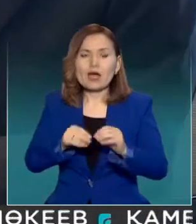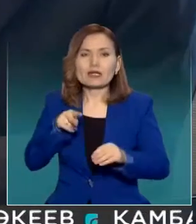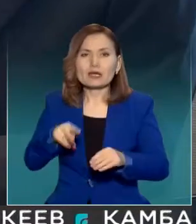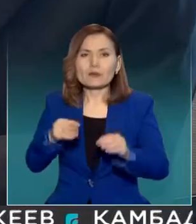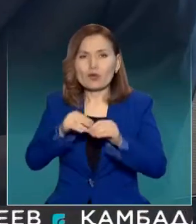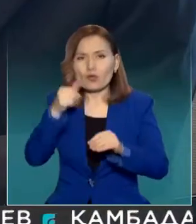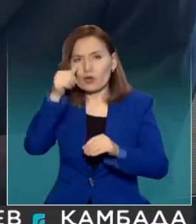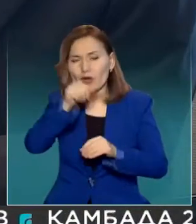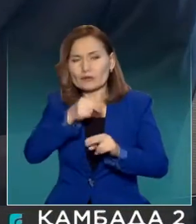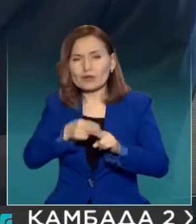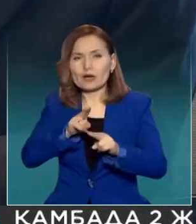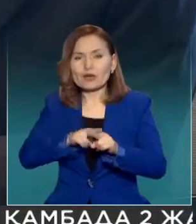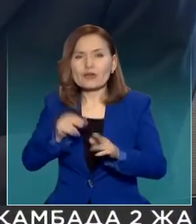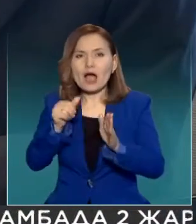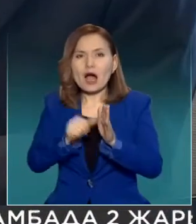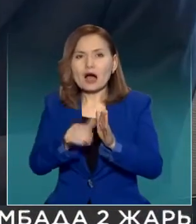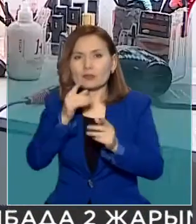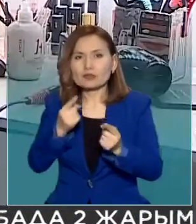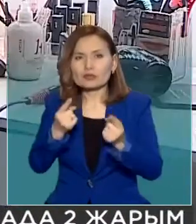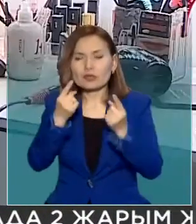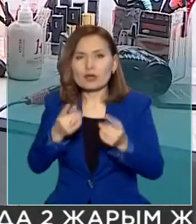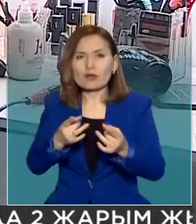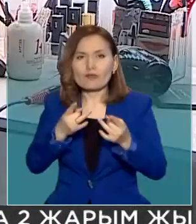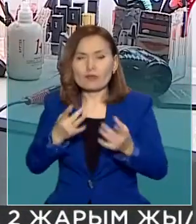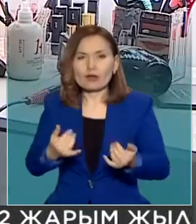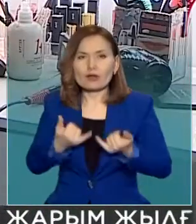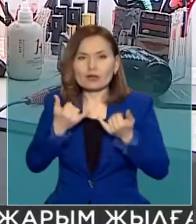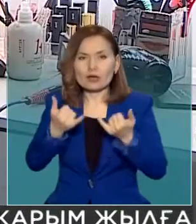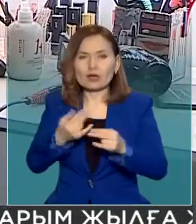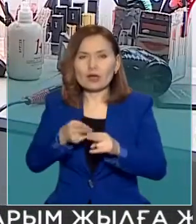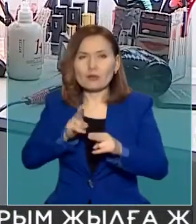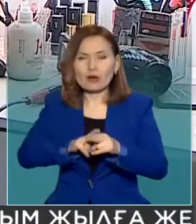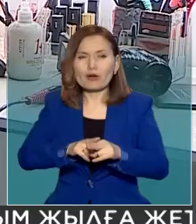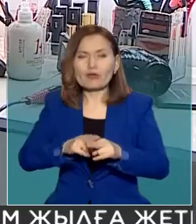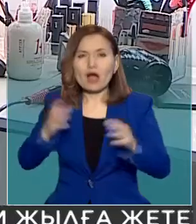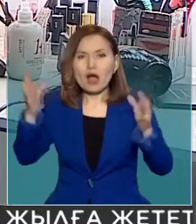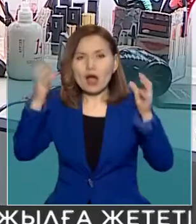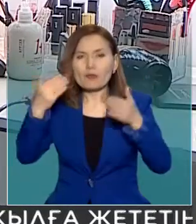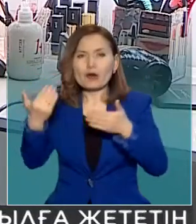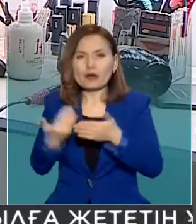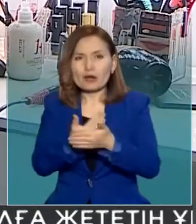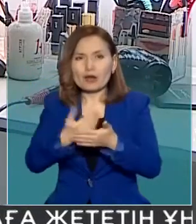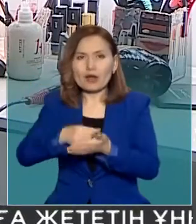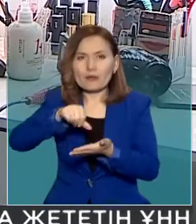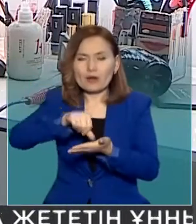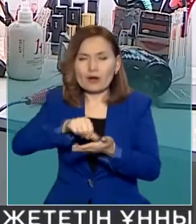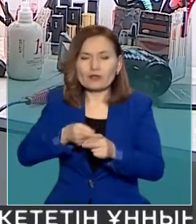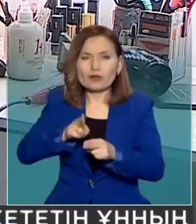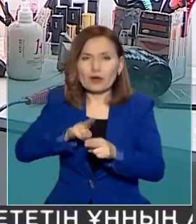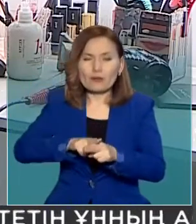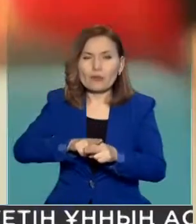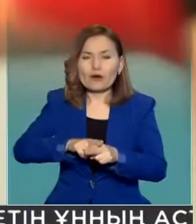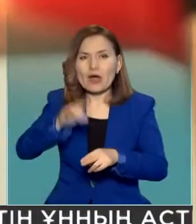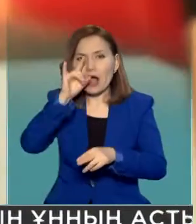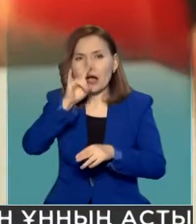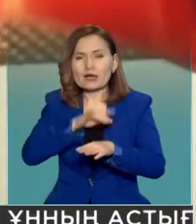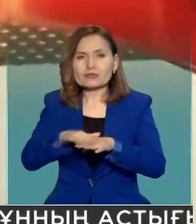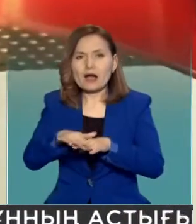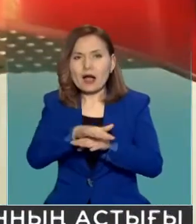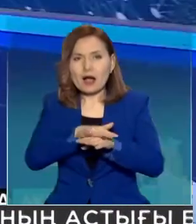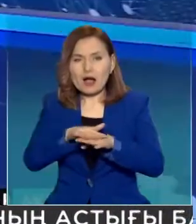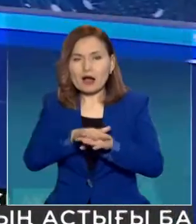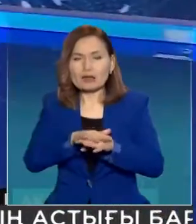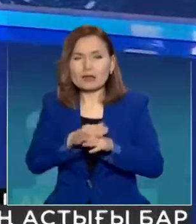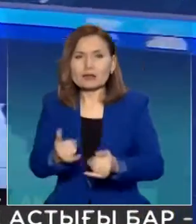Қазақ телевизиясының 60 жылдық мерейтойында Әбдірәлі Бөлебай ақпарат эфиріне шығып, көрермендер сағынышын басқан